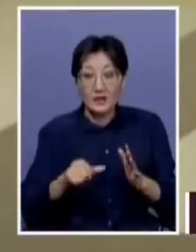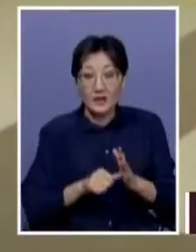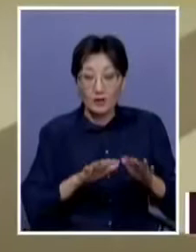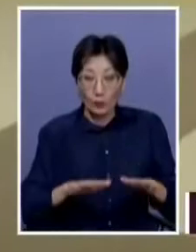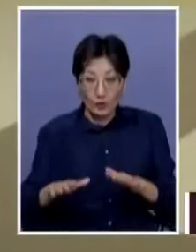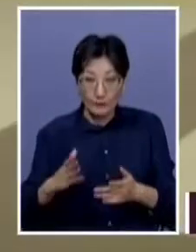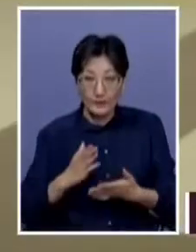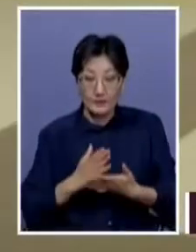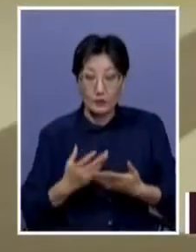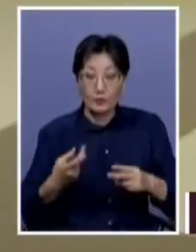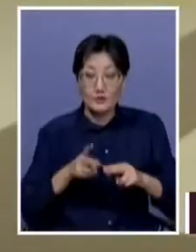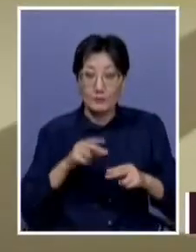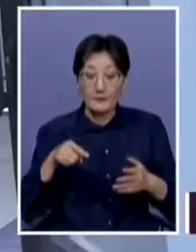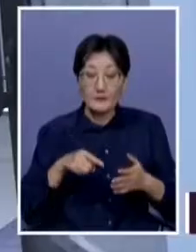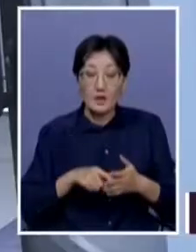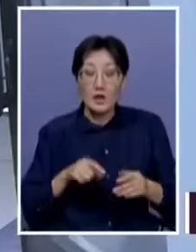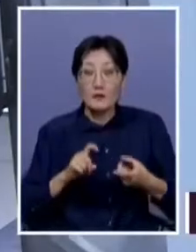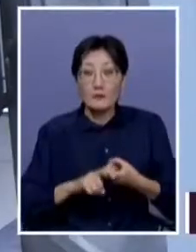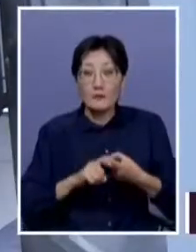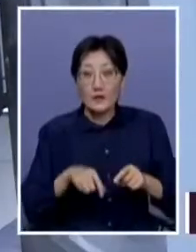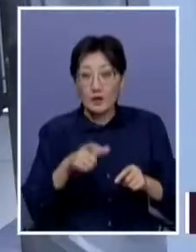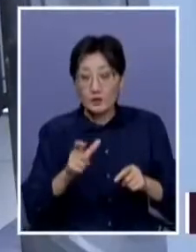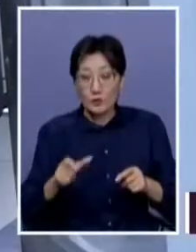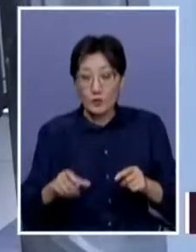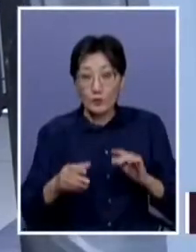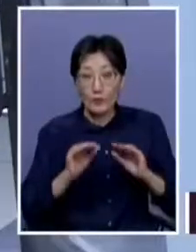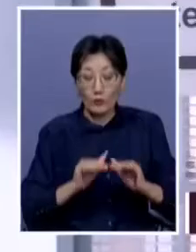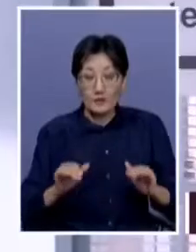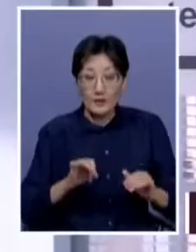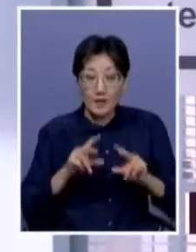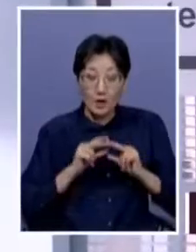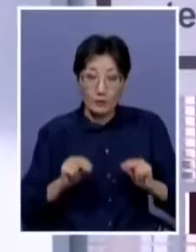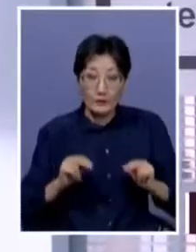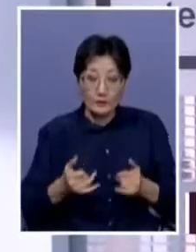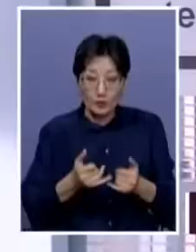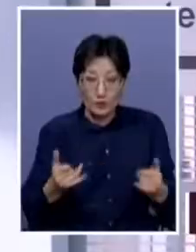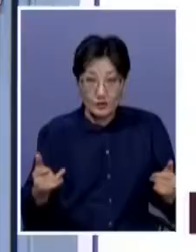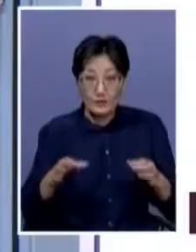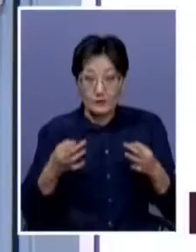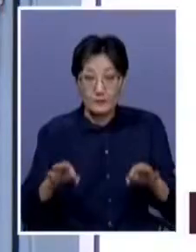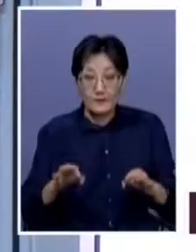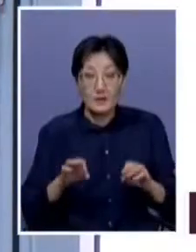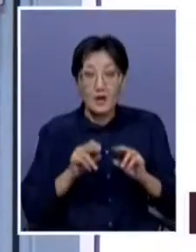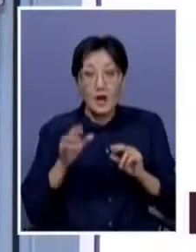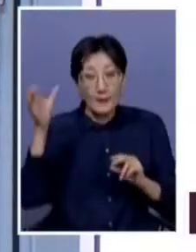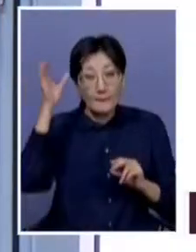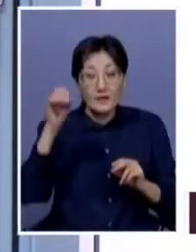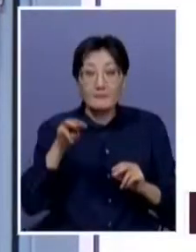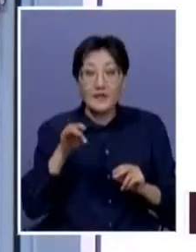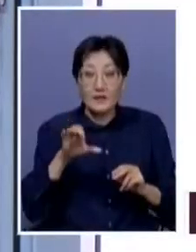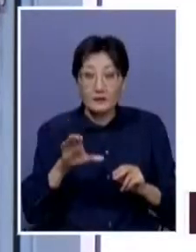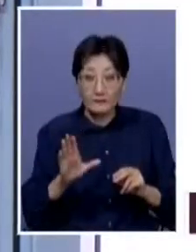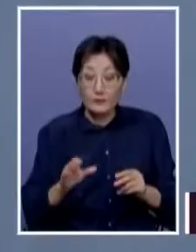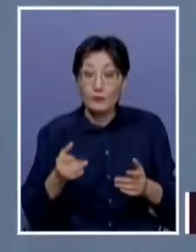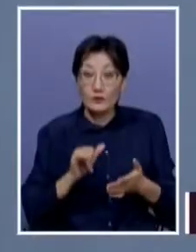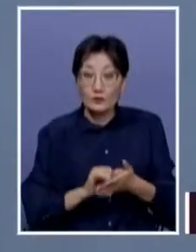анықталған. Осы мәселе төңірегінде байланыс операторлар мен оқушылар және мұғалімдер үшін қол жетімді білім тарифі іске қосылады. Айта